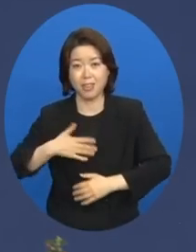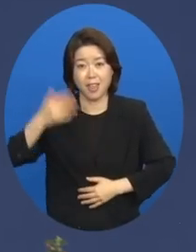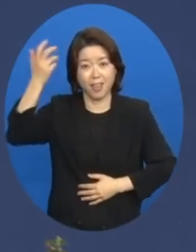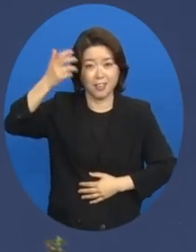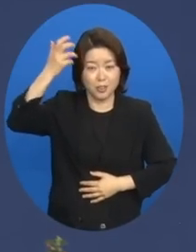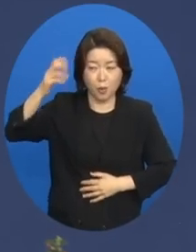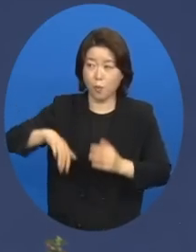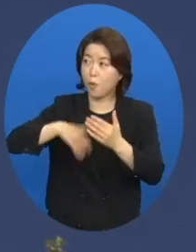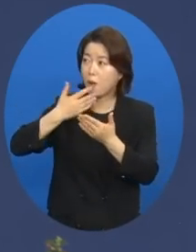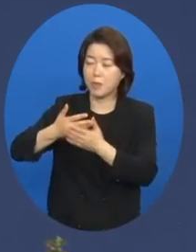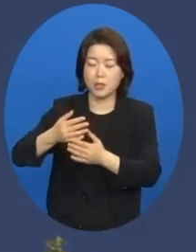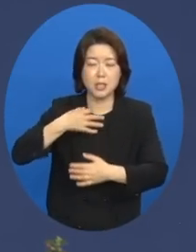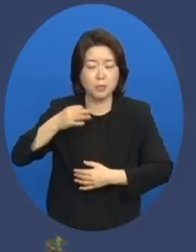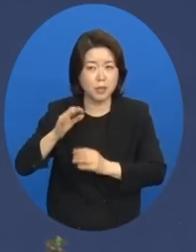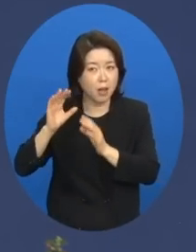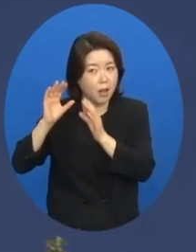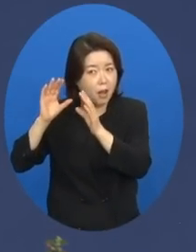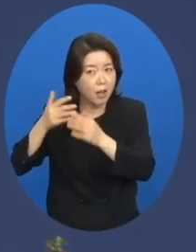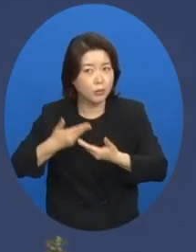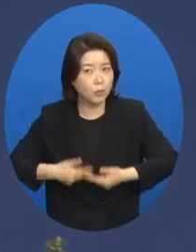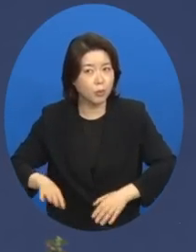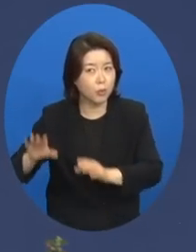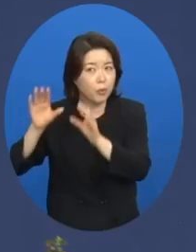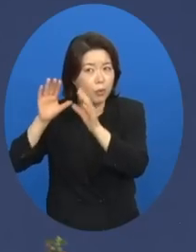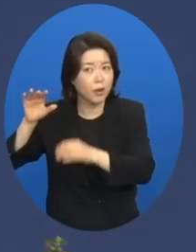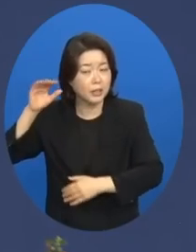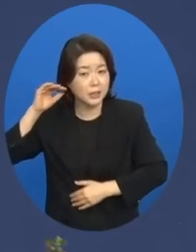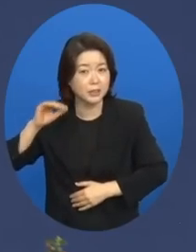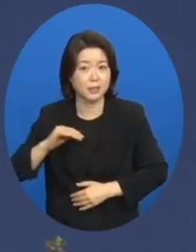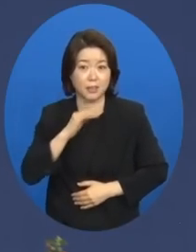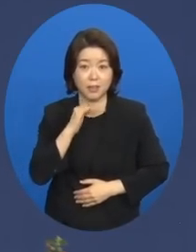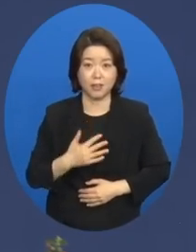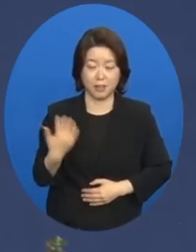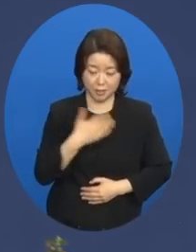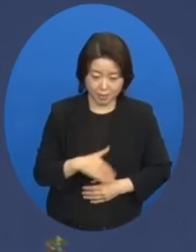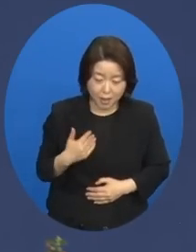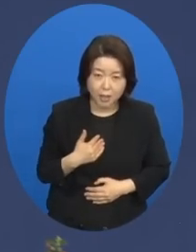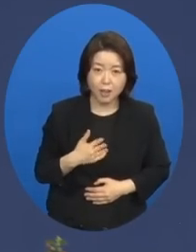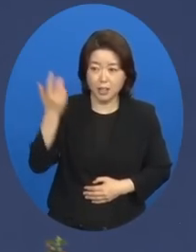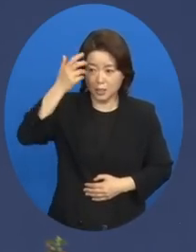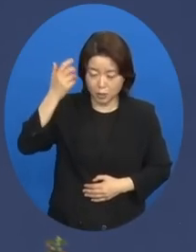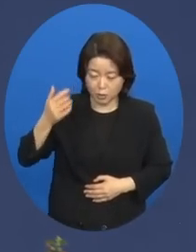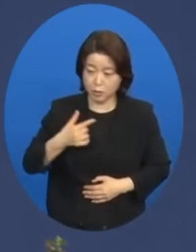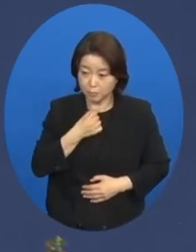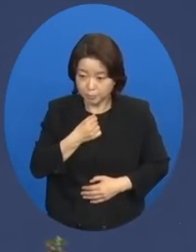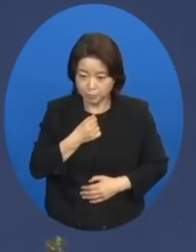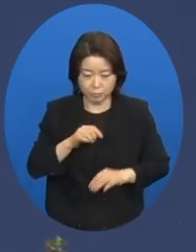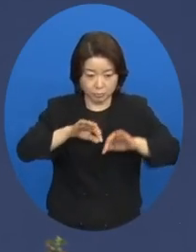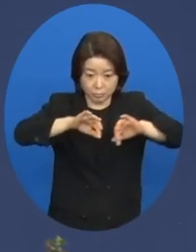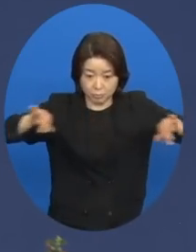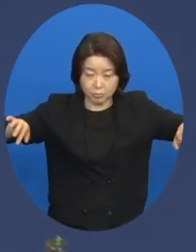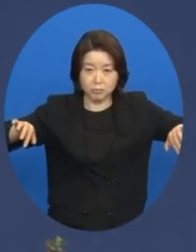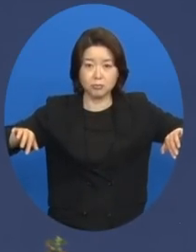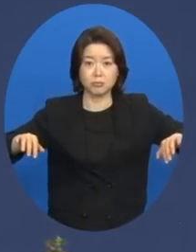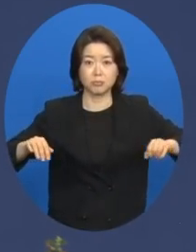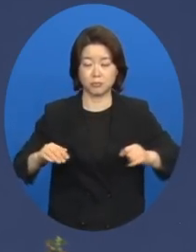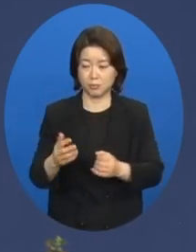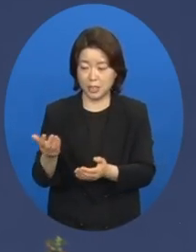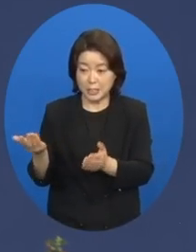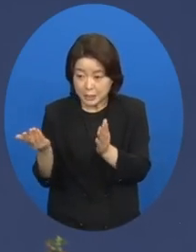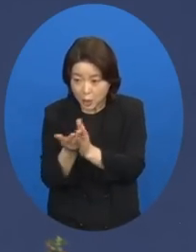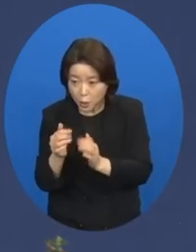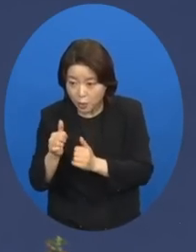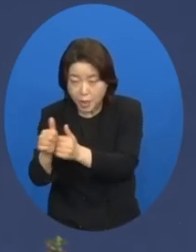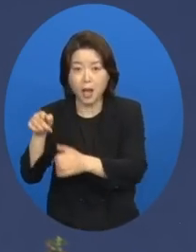그분의 음성을 조용히 기다리고 주님 앞에 내 육적 욕구와 영적 요구를 구별하여 믿음으로 순종의